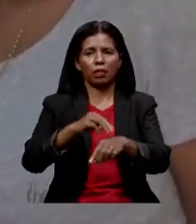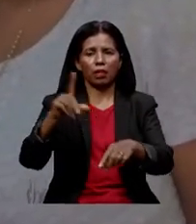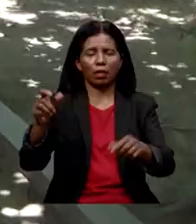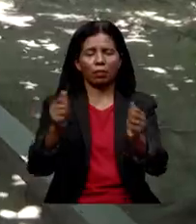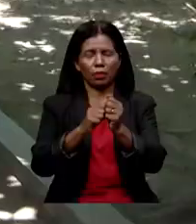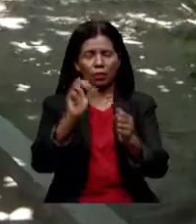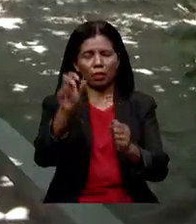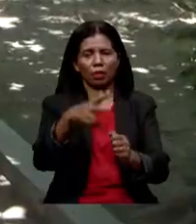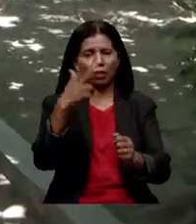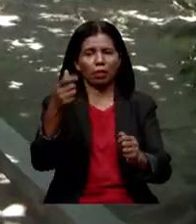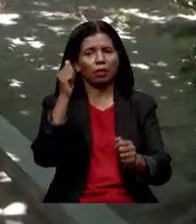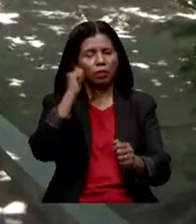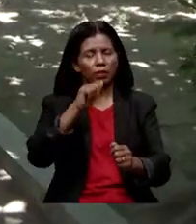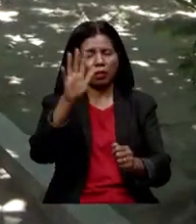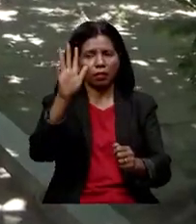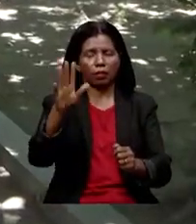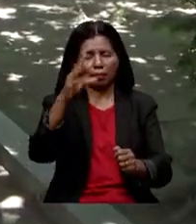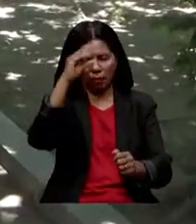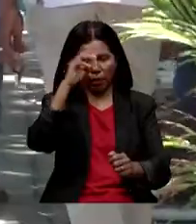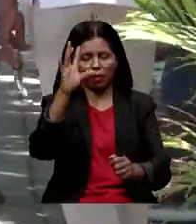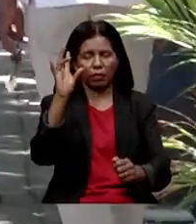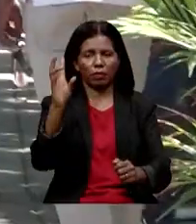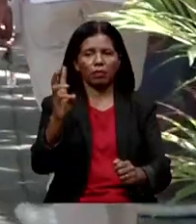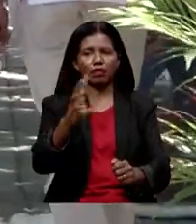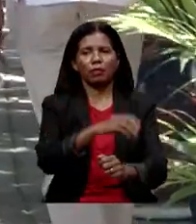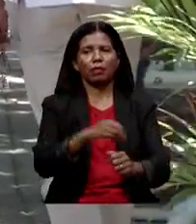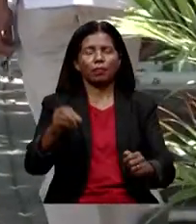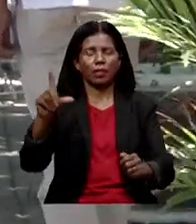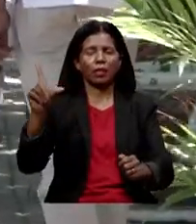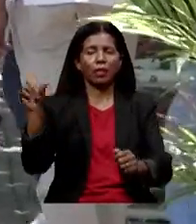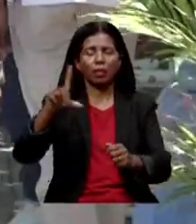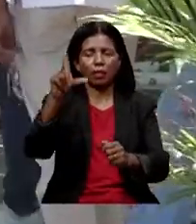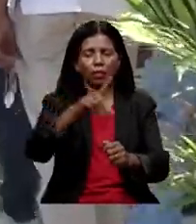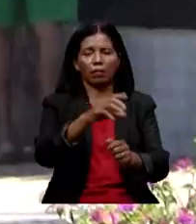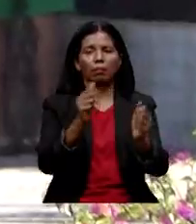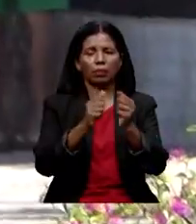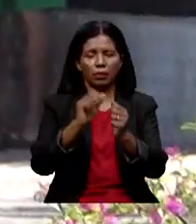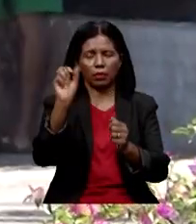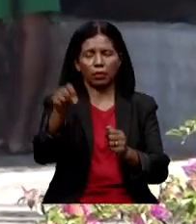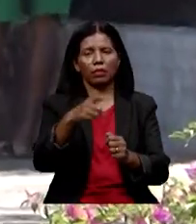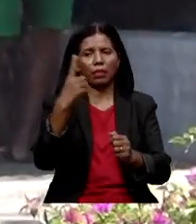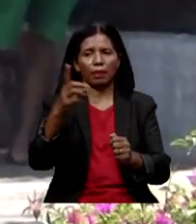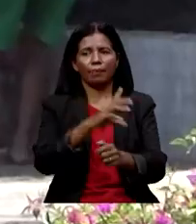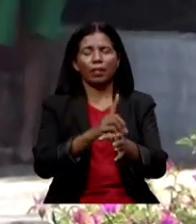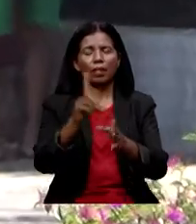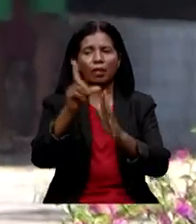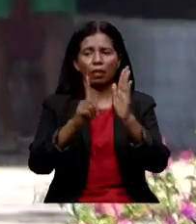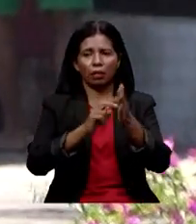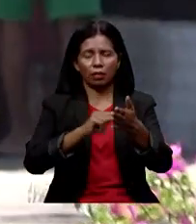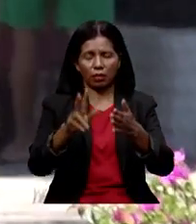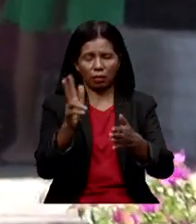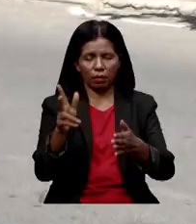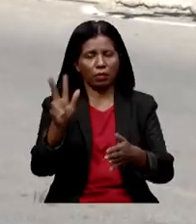resintolu komposto si feto lima mane walu no iha jarding largo le sidere hamutuk sanu resingida dekretu lei numero tolu resintolu bararing ro sanu